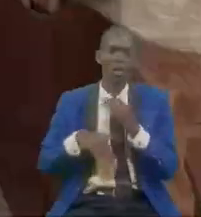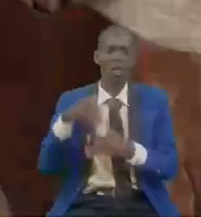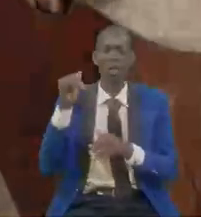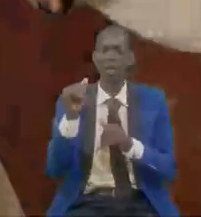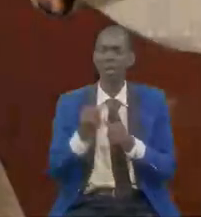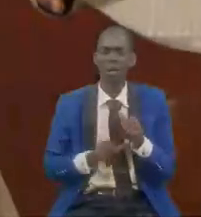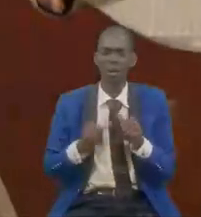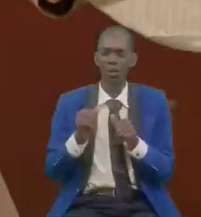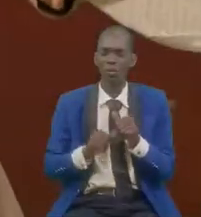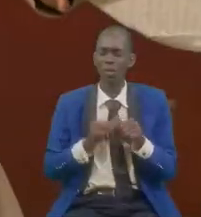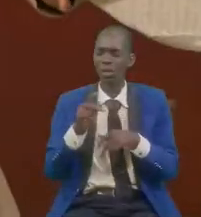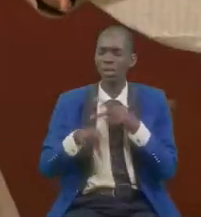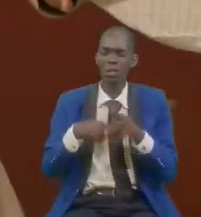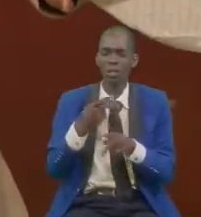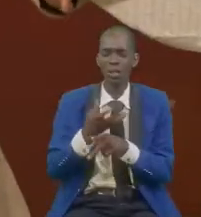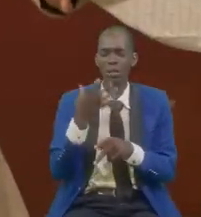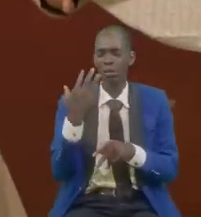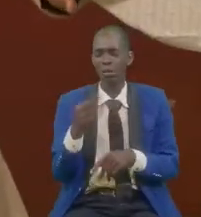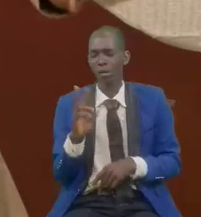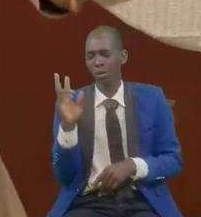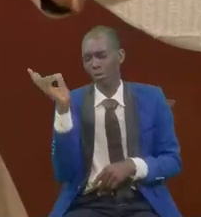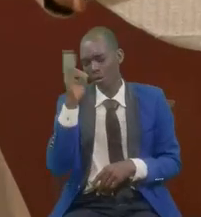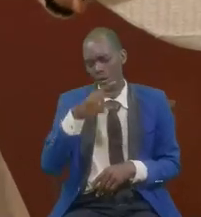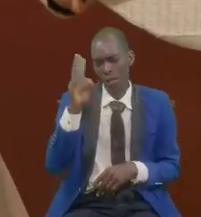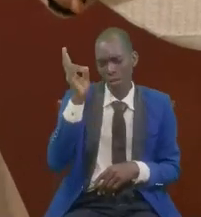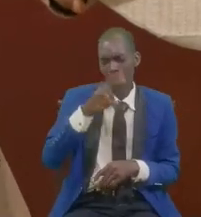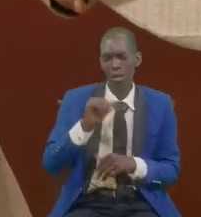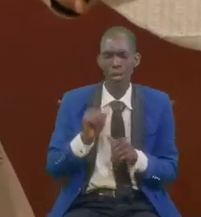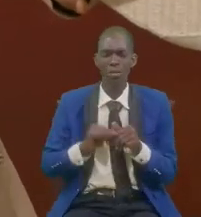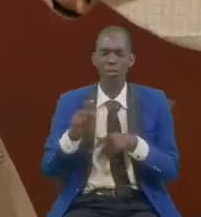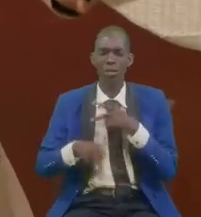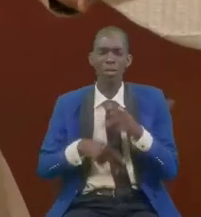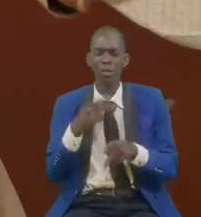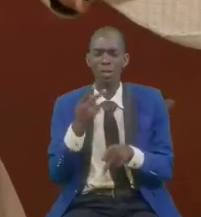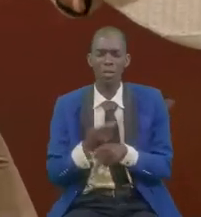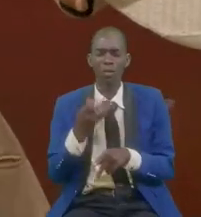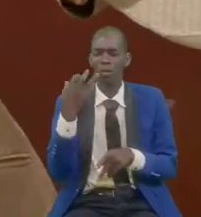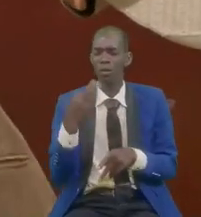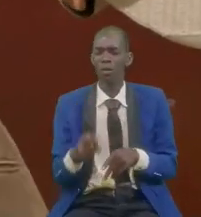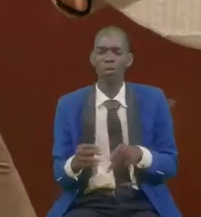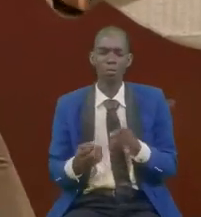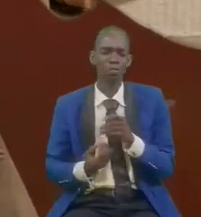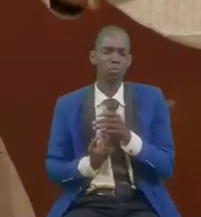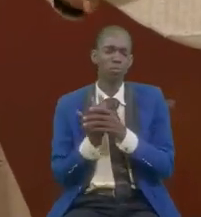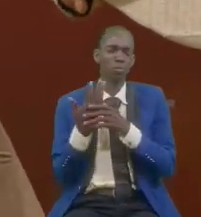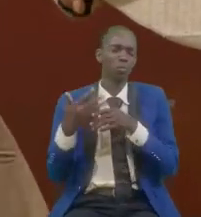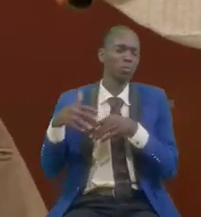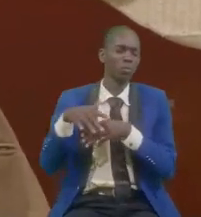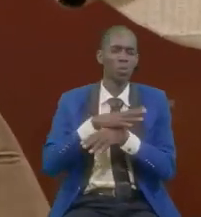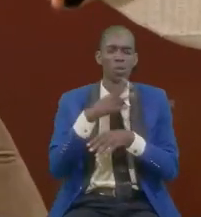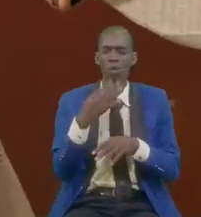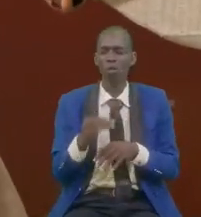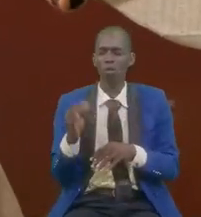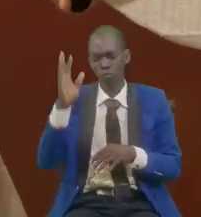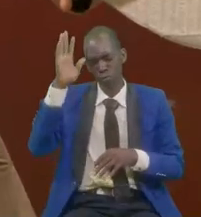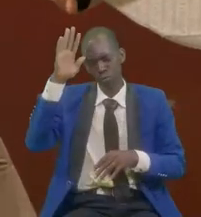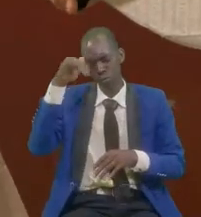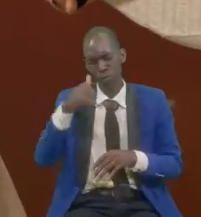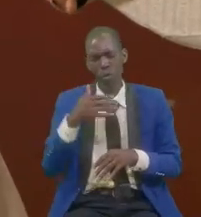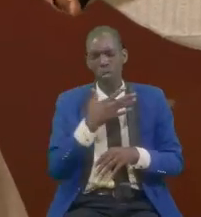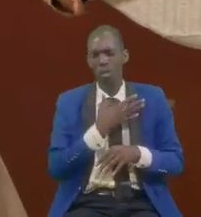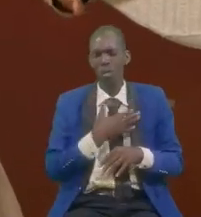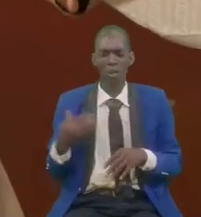Essuie toute forme d'imprudence, toute forme de superfluité, toute forme